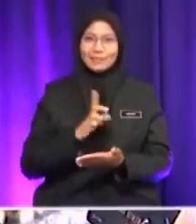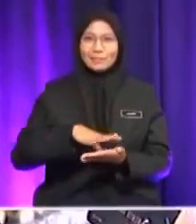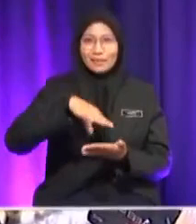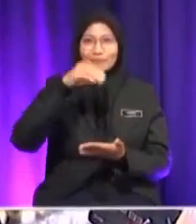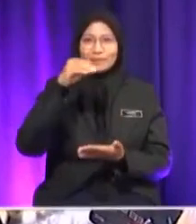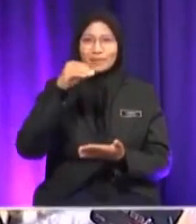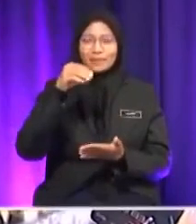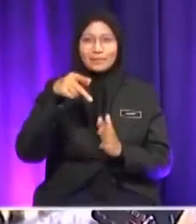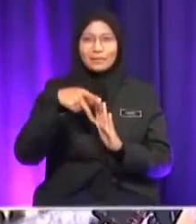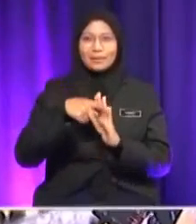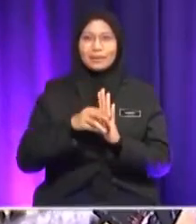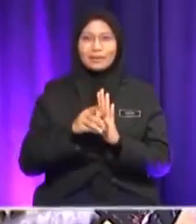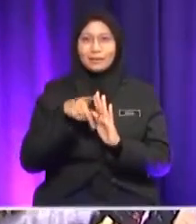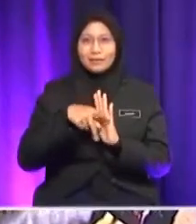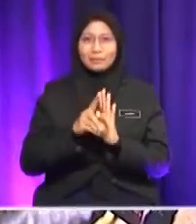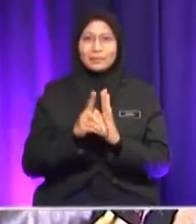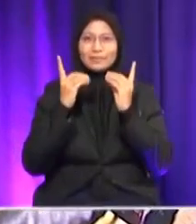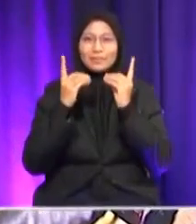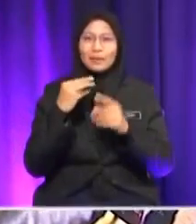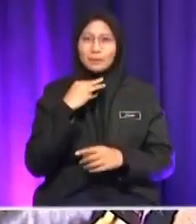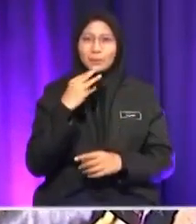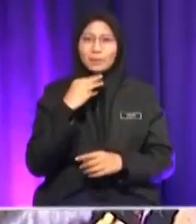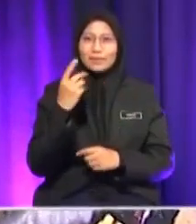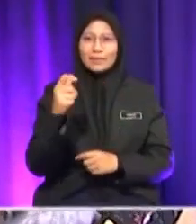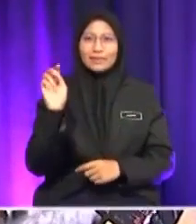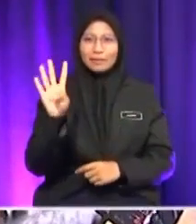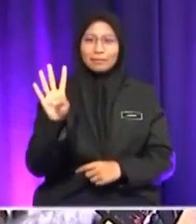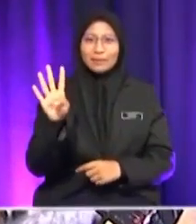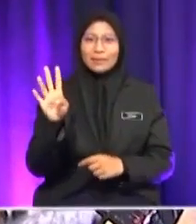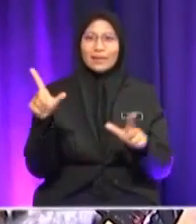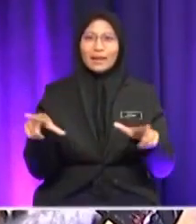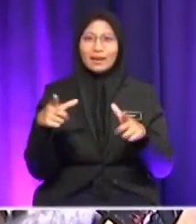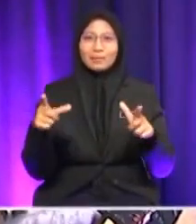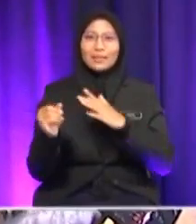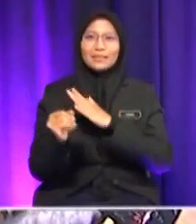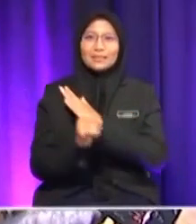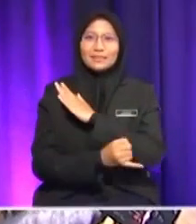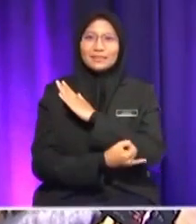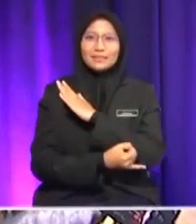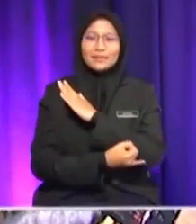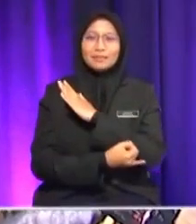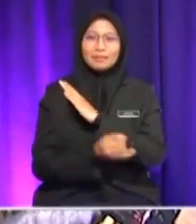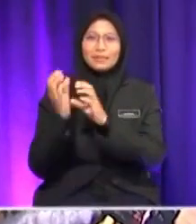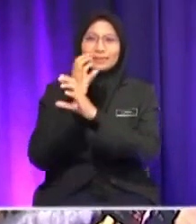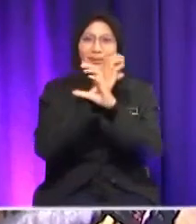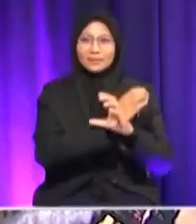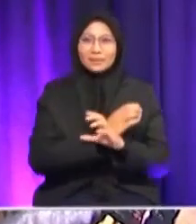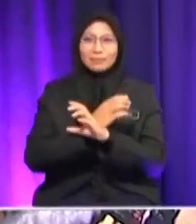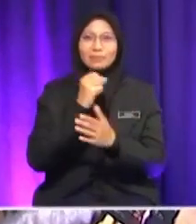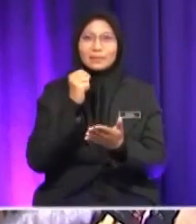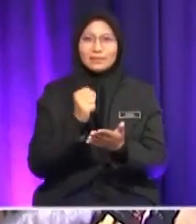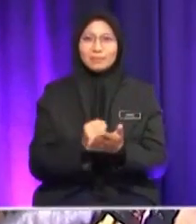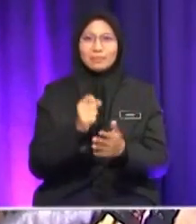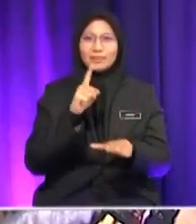moral tingkatan 4 dengan subtopik amalan berjimat cermat menjamin masa hadapan. Jadi kita dah